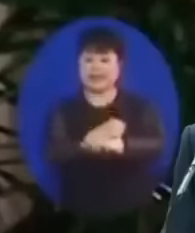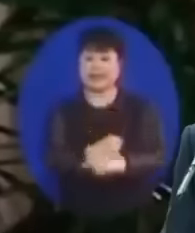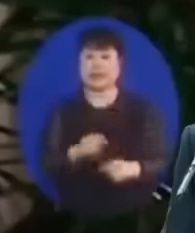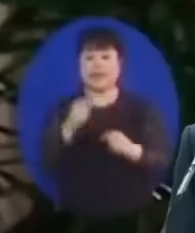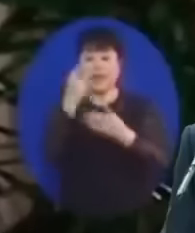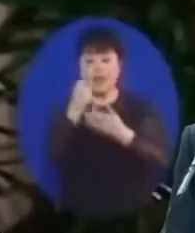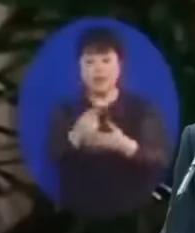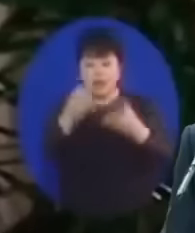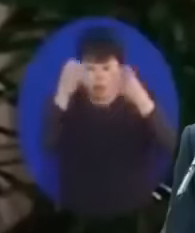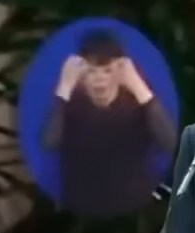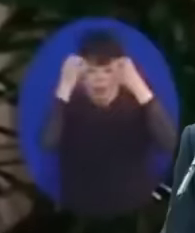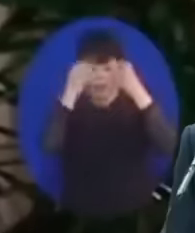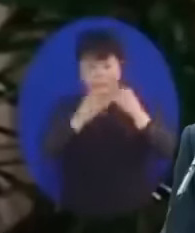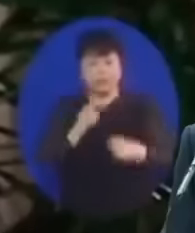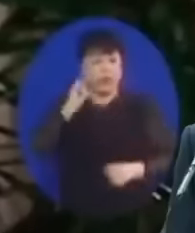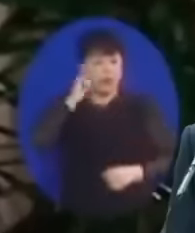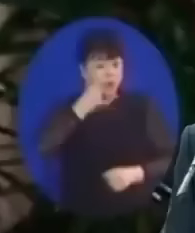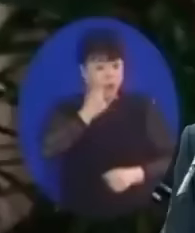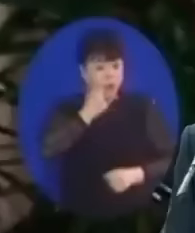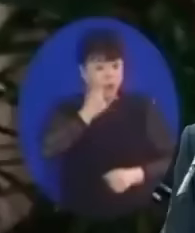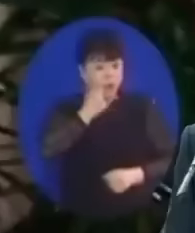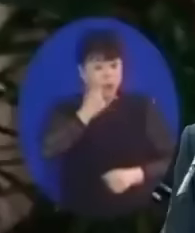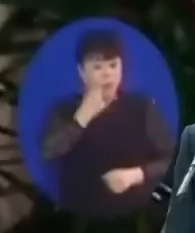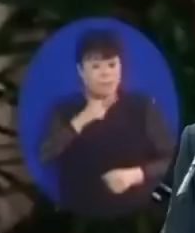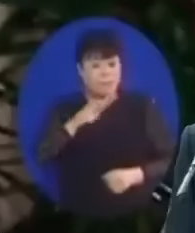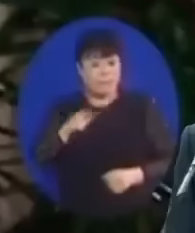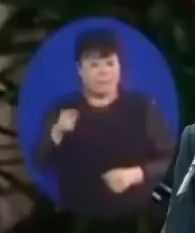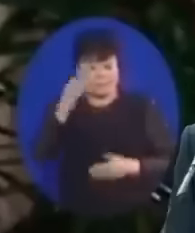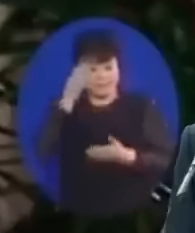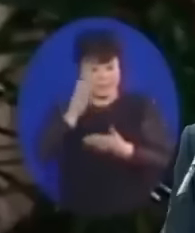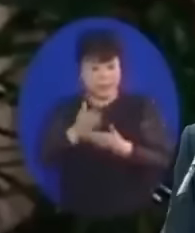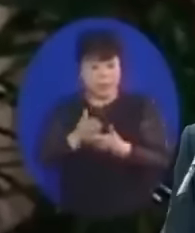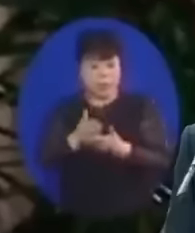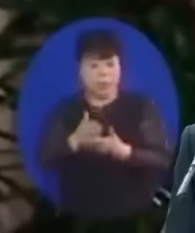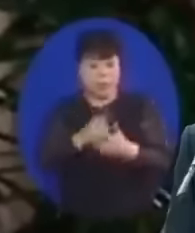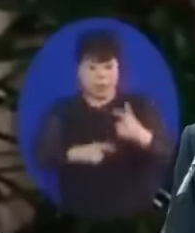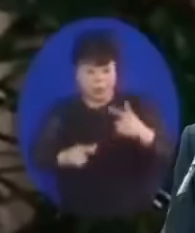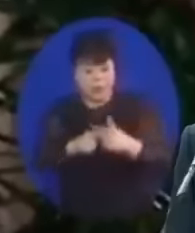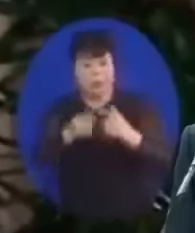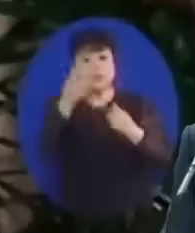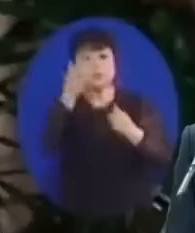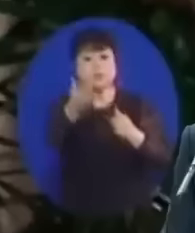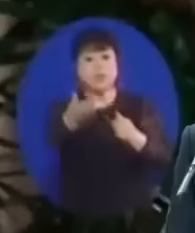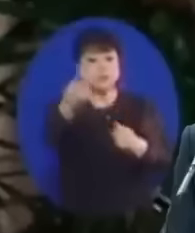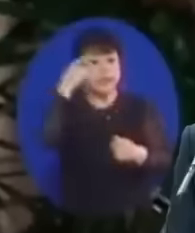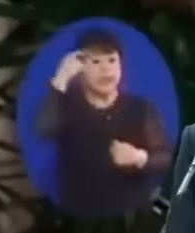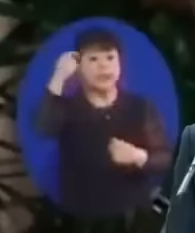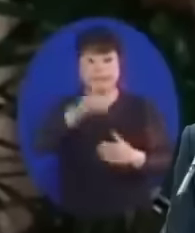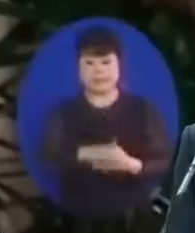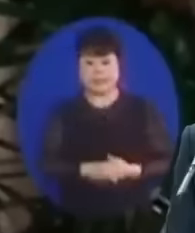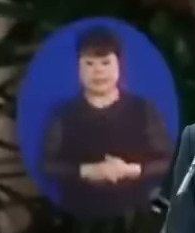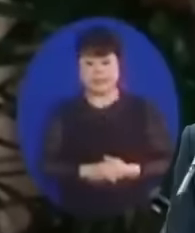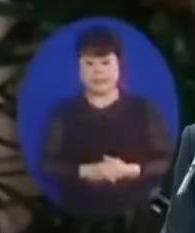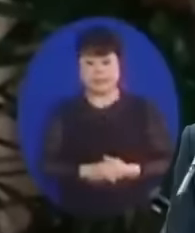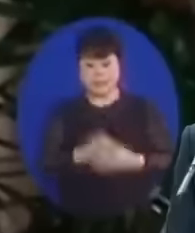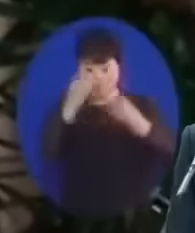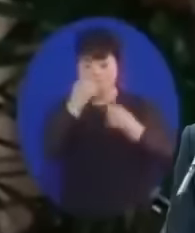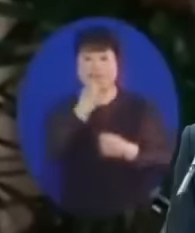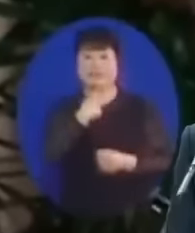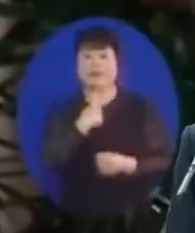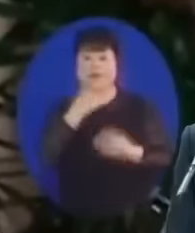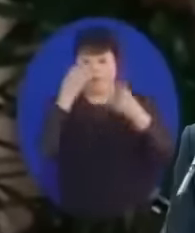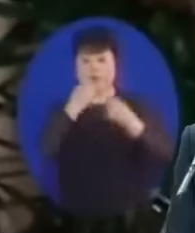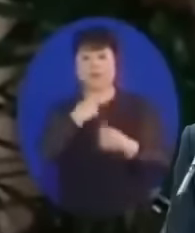우리에게 다가오는 고난과 시련을 우리는 마이너스로 계산하지 말고 플러스로 계산하라고 말했습니다. 우리는